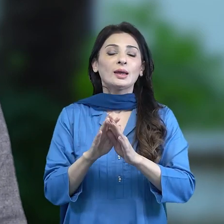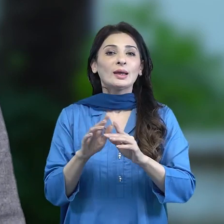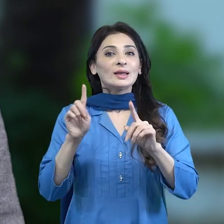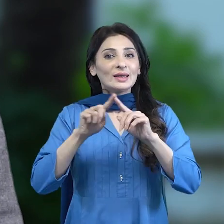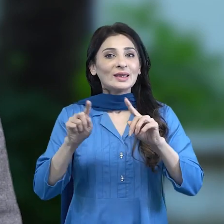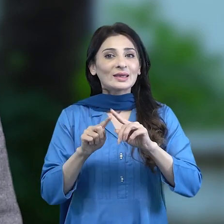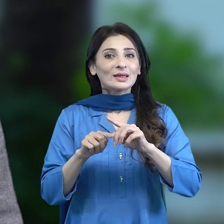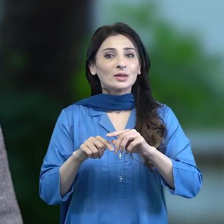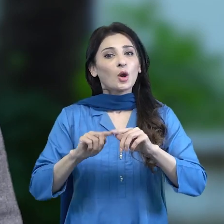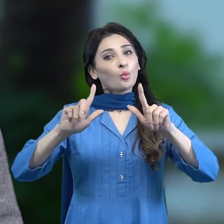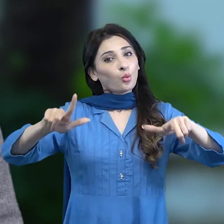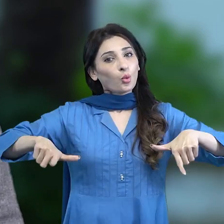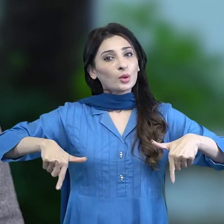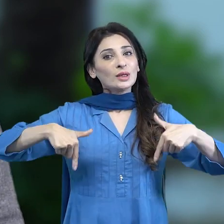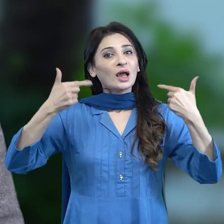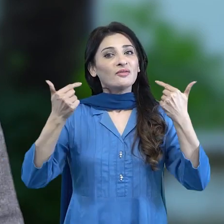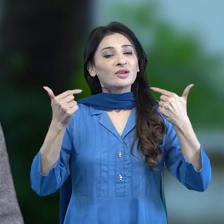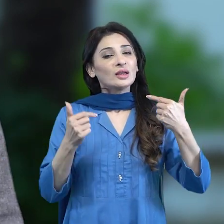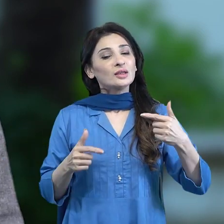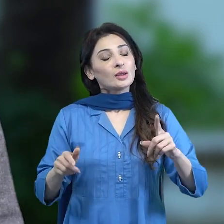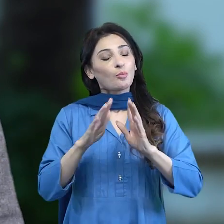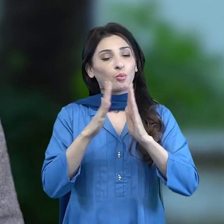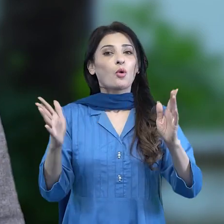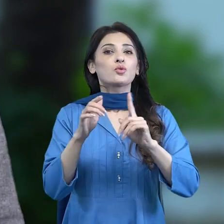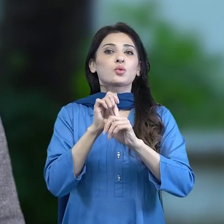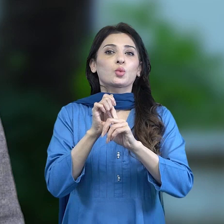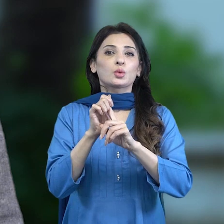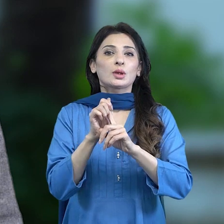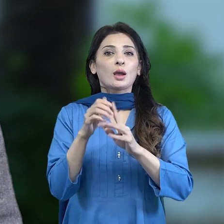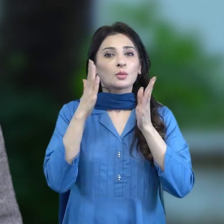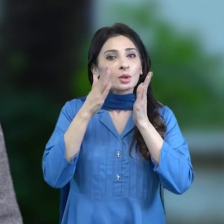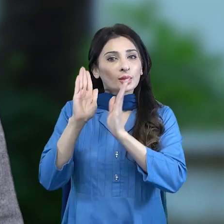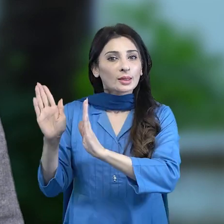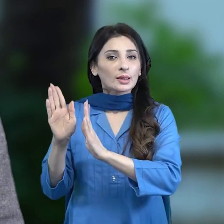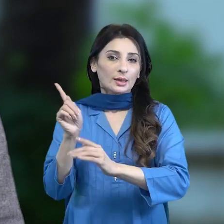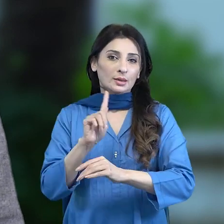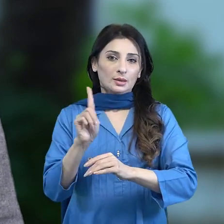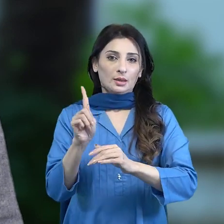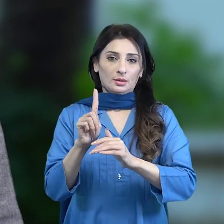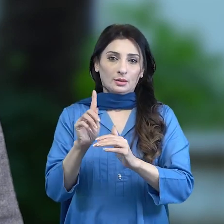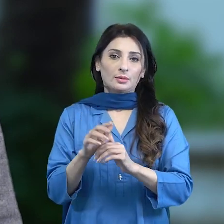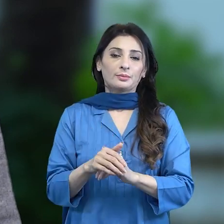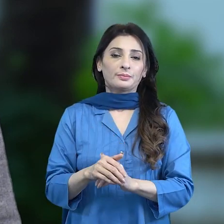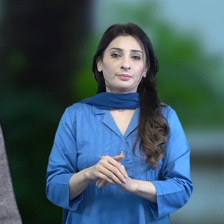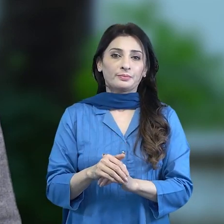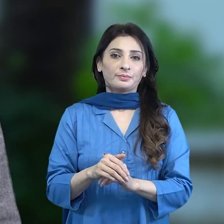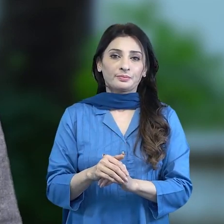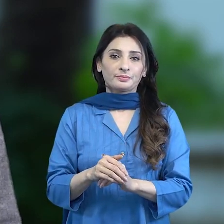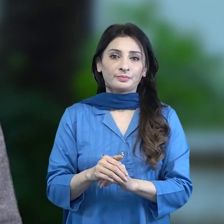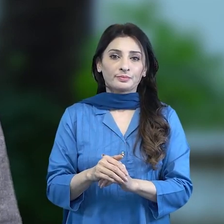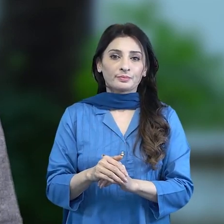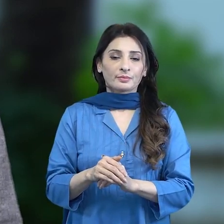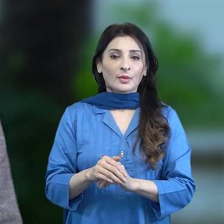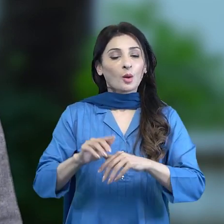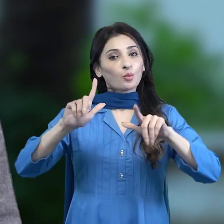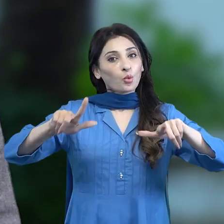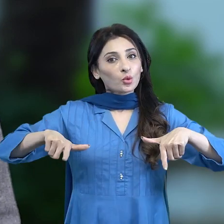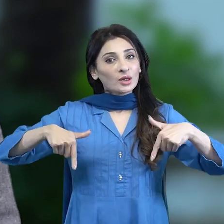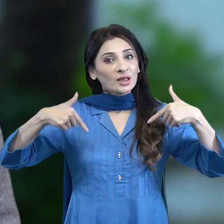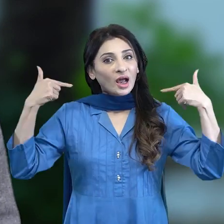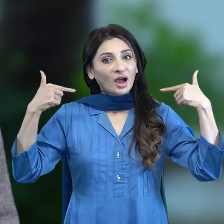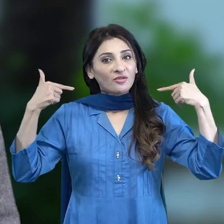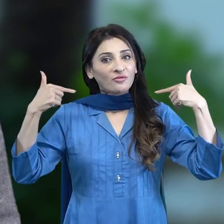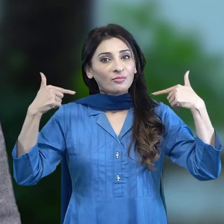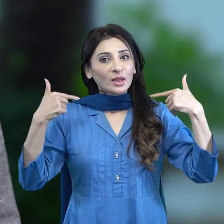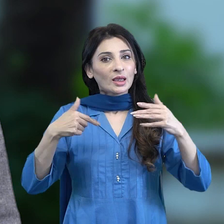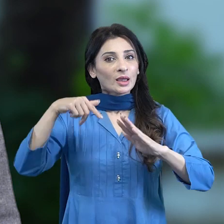ये आपको ओवरऑल लाइफ़ के लिए जो है वो सूटेबल है। आपको इसको नेग्लेक्ट नहीं करना चाहिए, हमें इसको नेग्लेक्ट नहीं करना चाहिए।